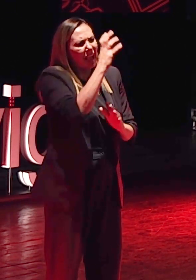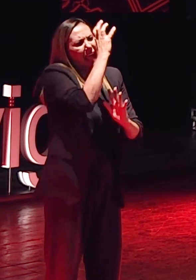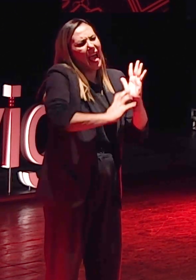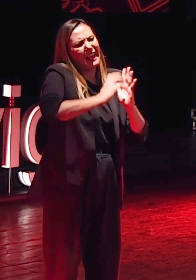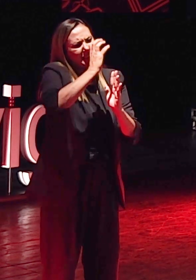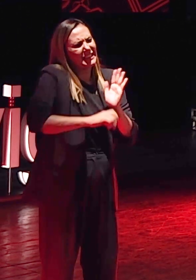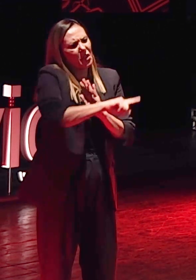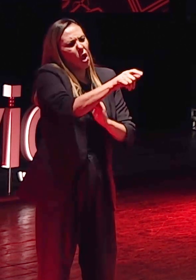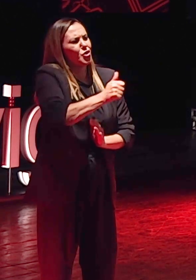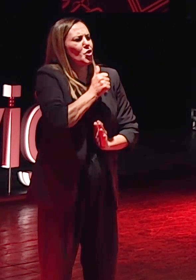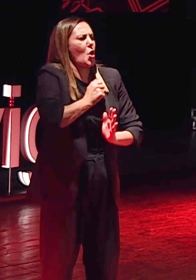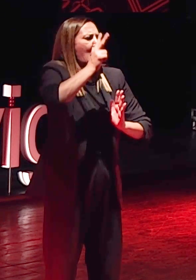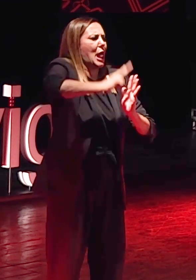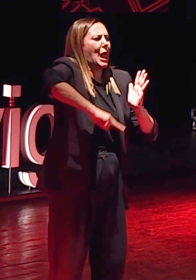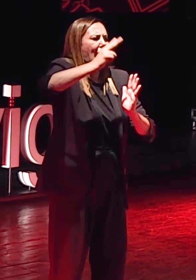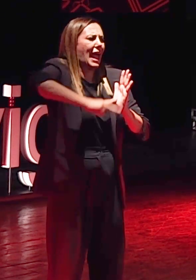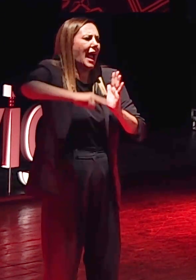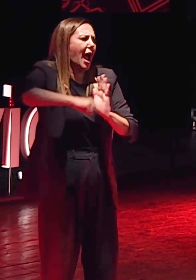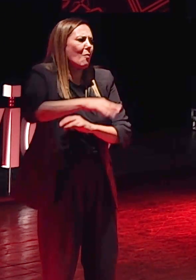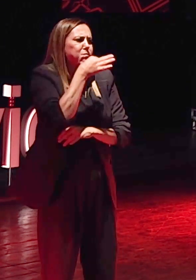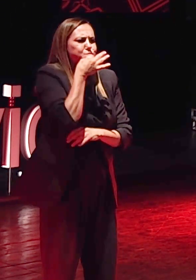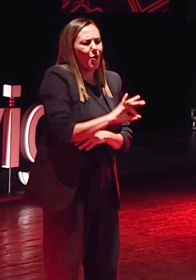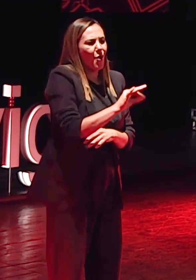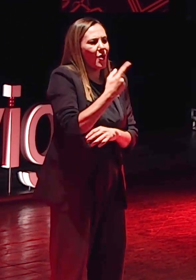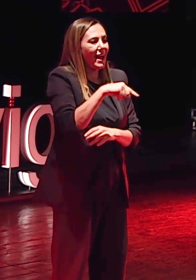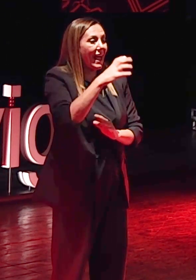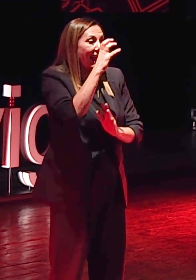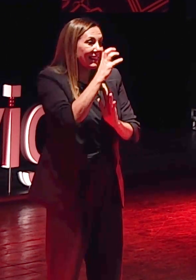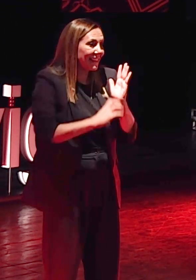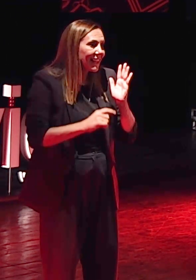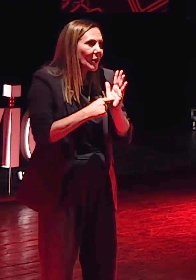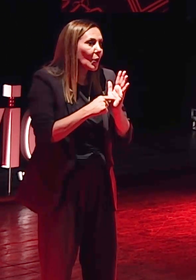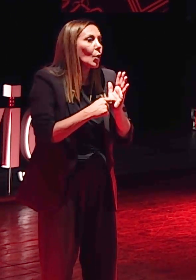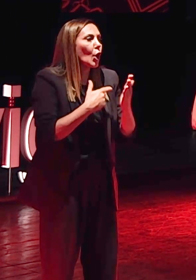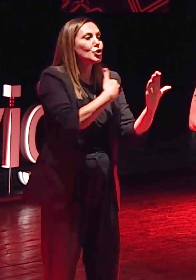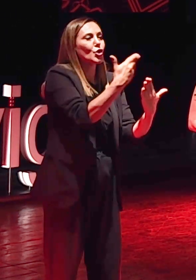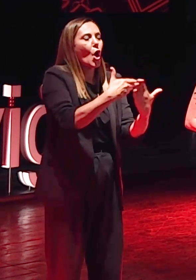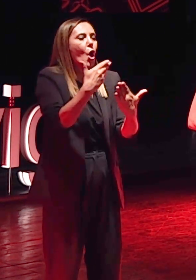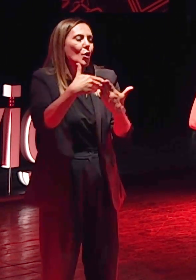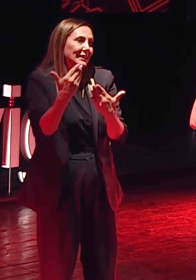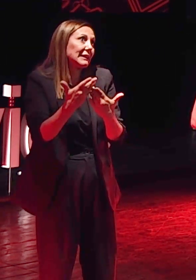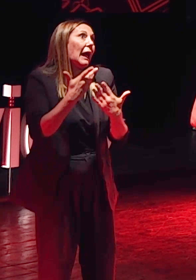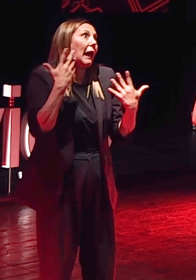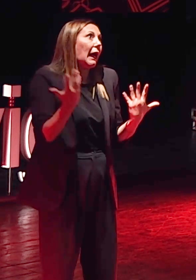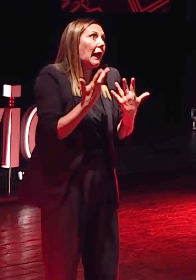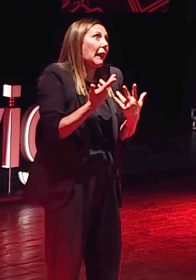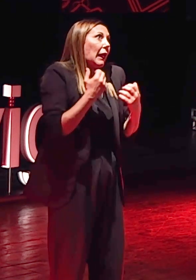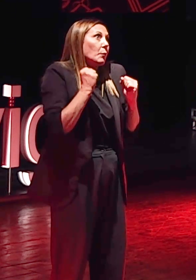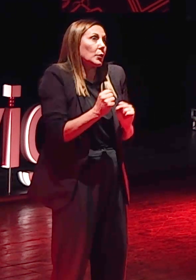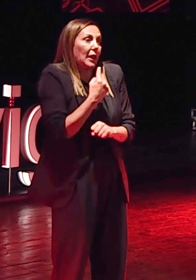tranquillamente alcuni articoli di giornali di testate giornalistiche se così vogliamo